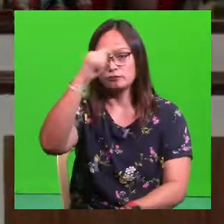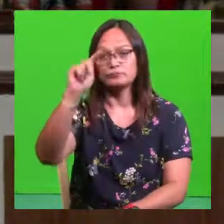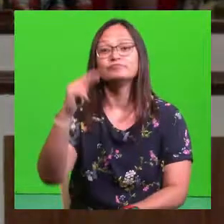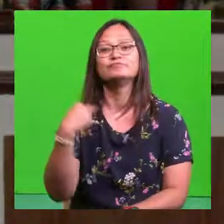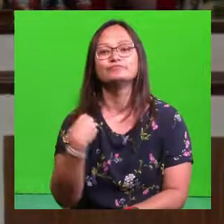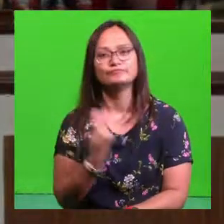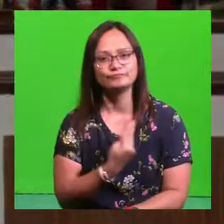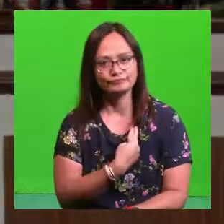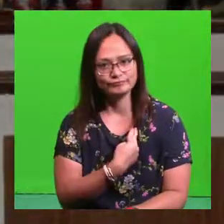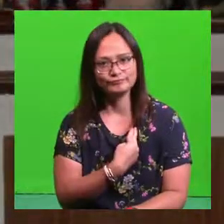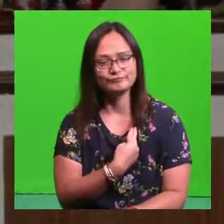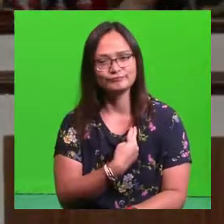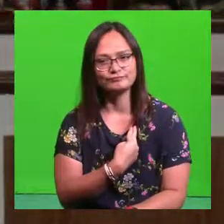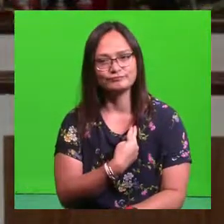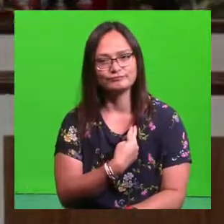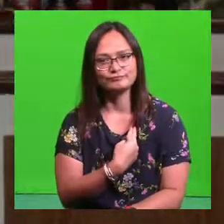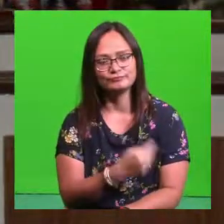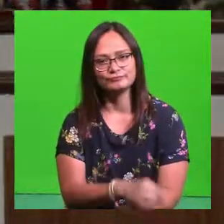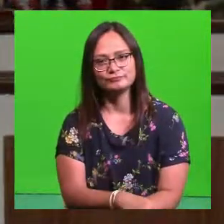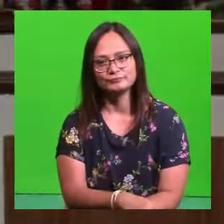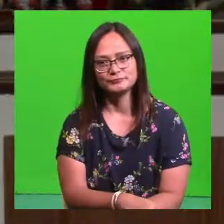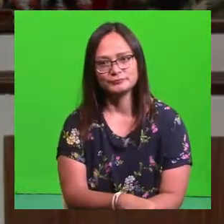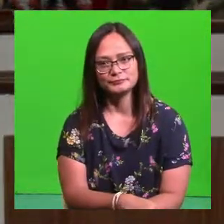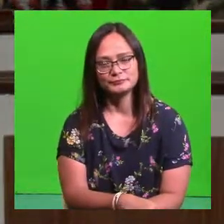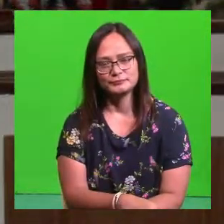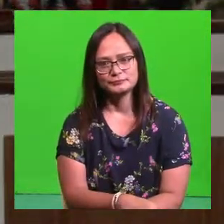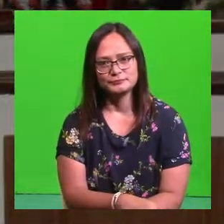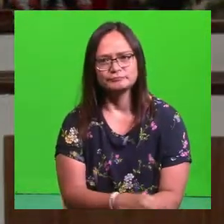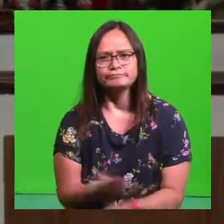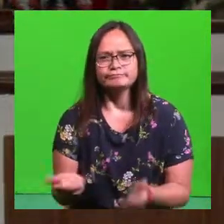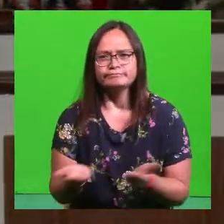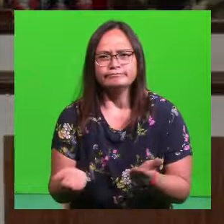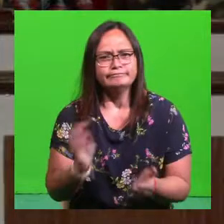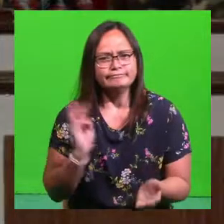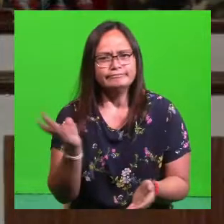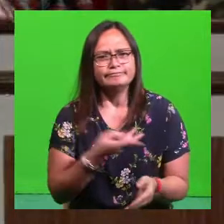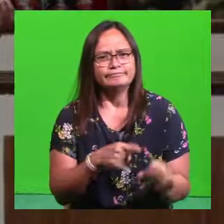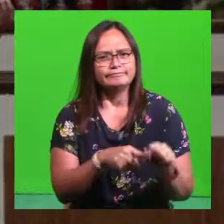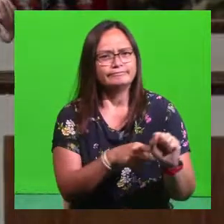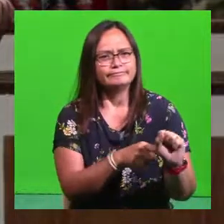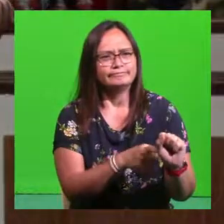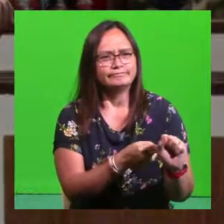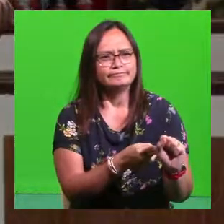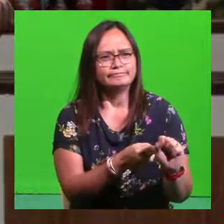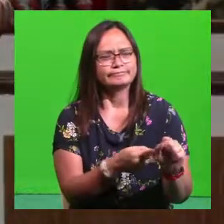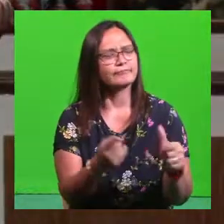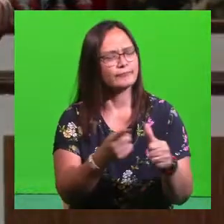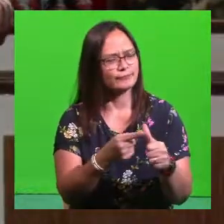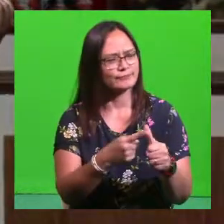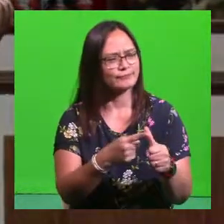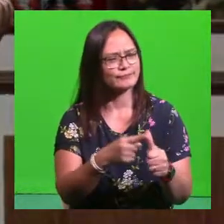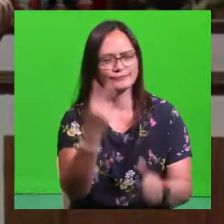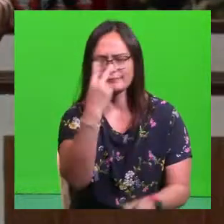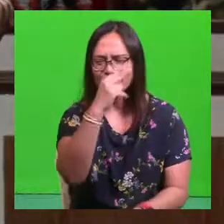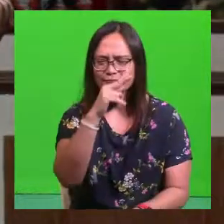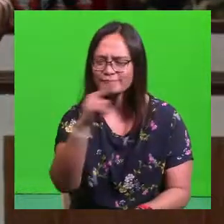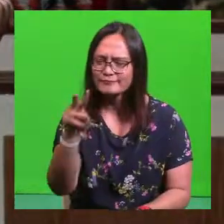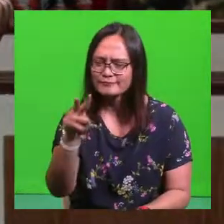Okay, saan tayo magsisimula? Unang tingnan natin, mga kapatid, ang lahat ng kanyang